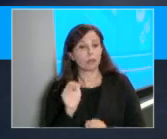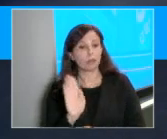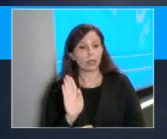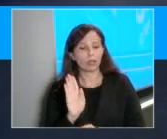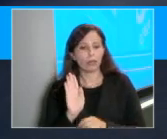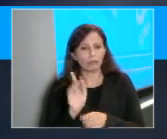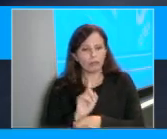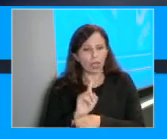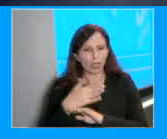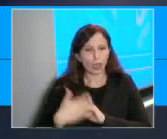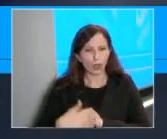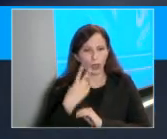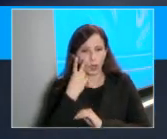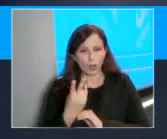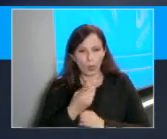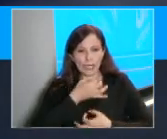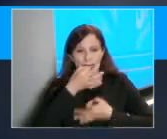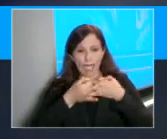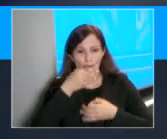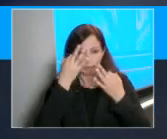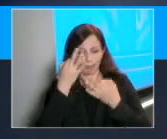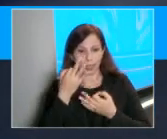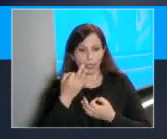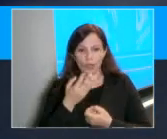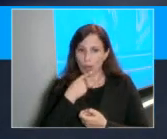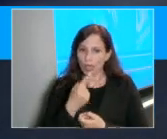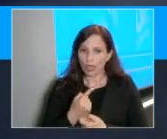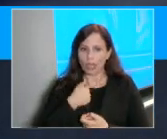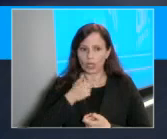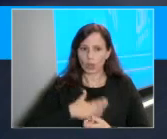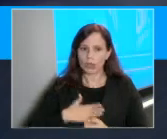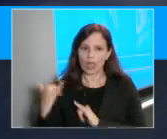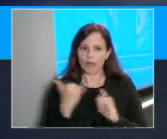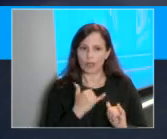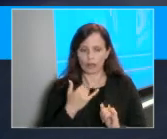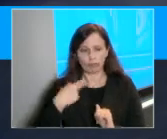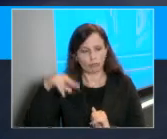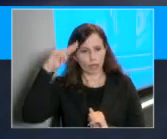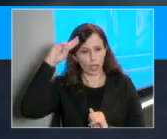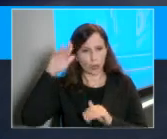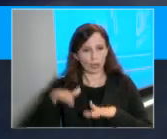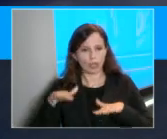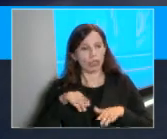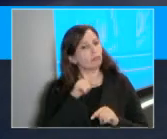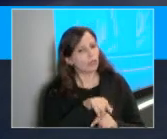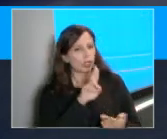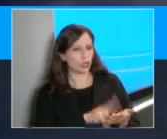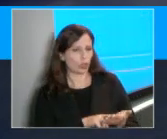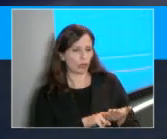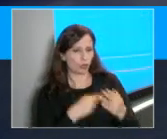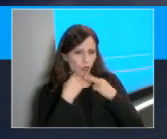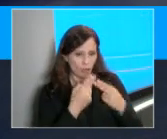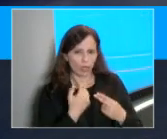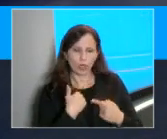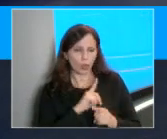לרגע האחרון, אתה רואה סקרים ואתה אומר, סליחה, אני רוצה להביא כמה שיותר מנדטים לליכוד. עידן, אתה צודק, אנחנו לא בונים על זה